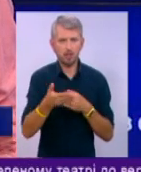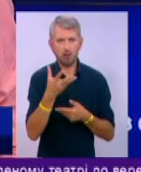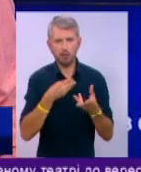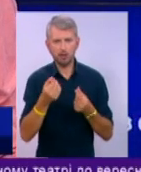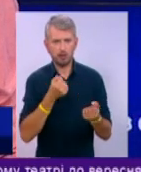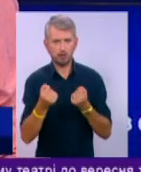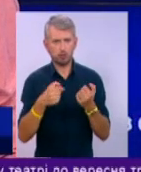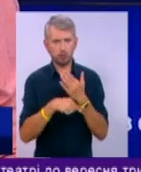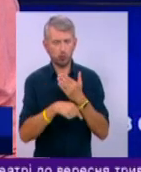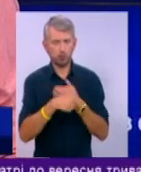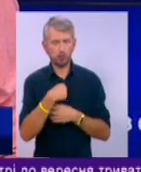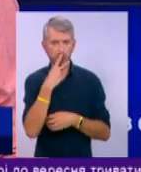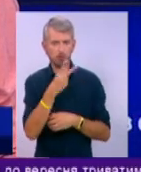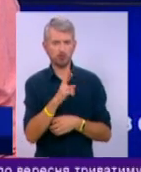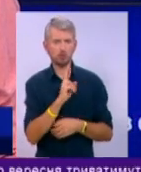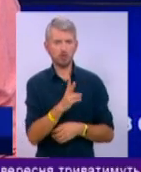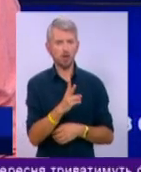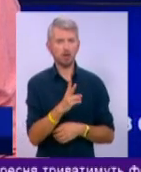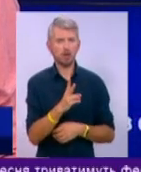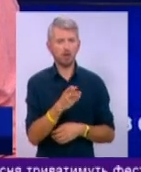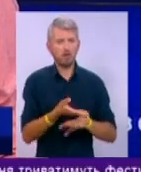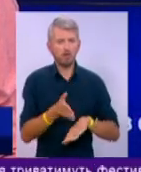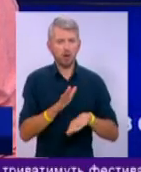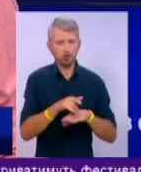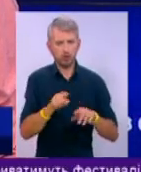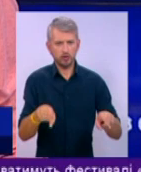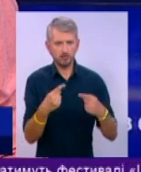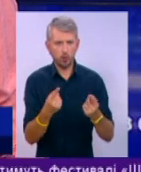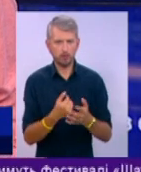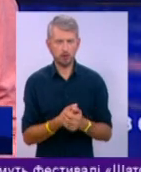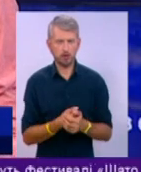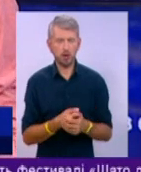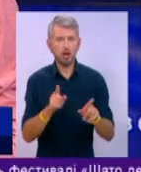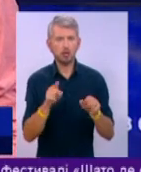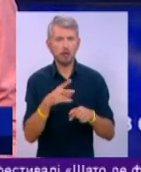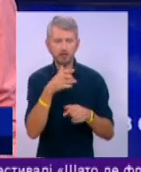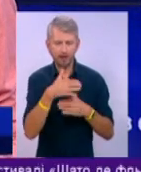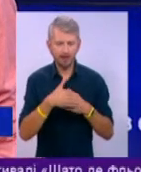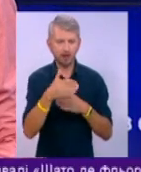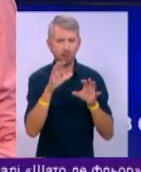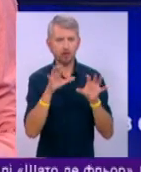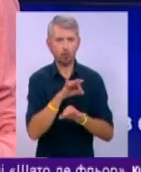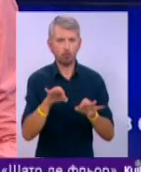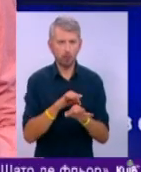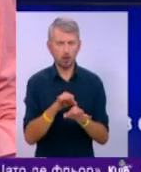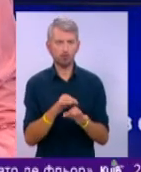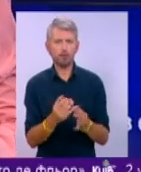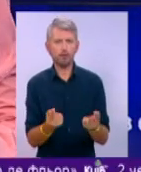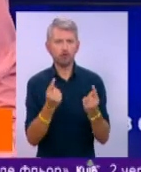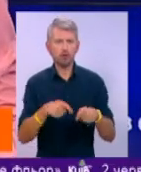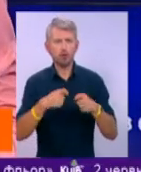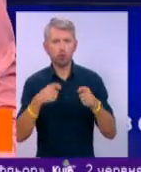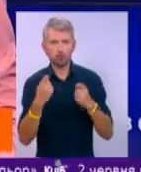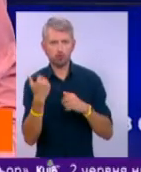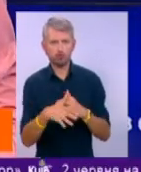боротьби з корупцією. Ми бачимо, наскільки важко його створювати, навіть на етапі законопроекту, наскільки величезні порушення